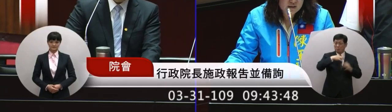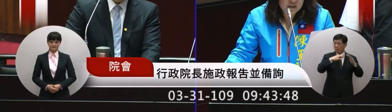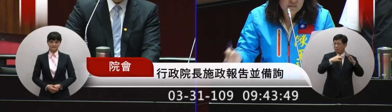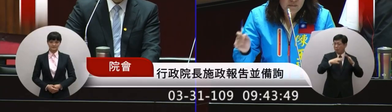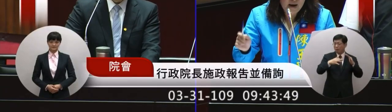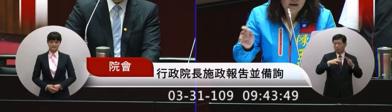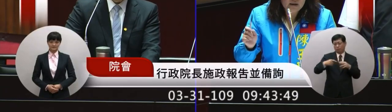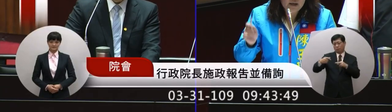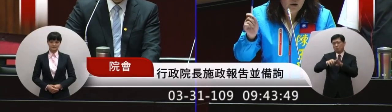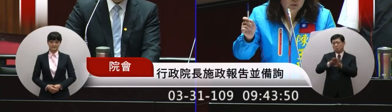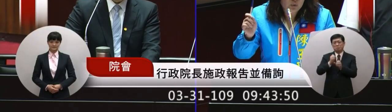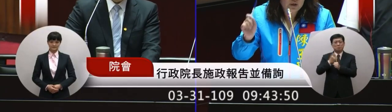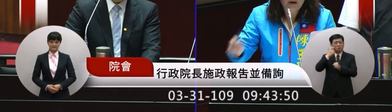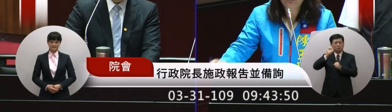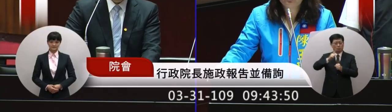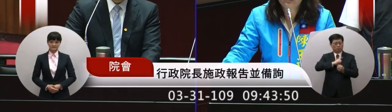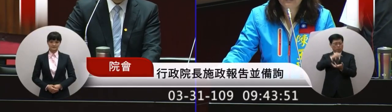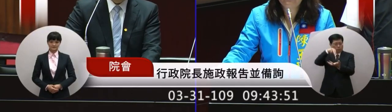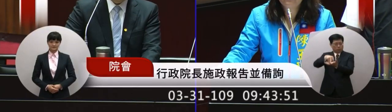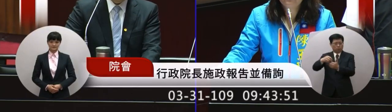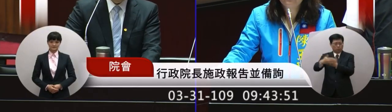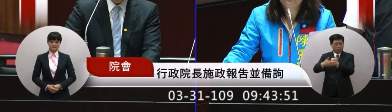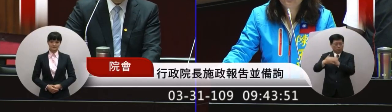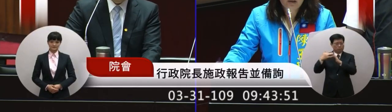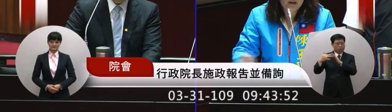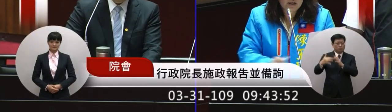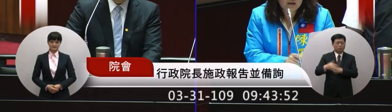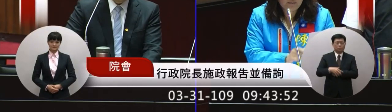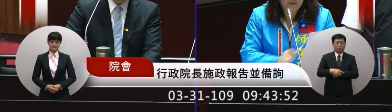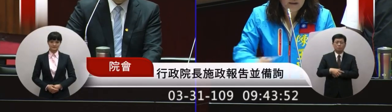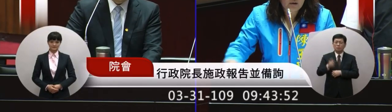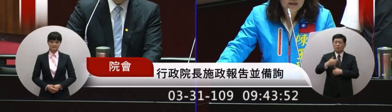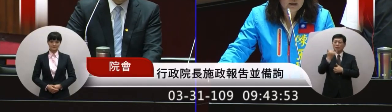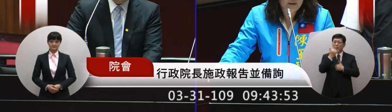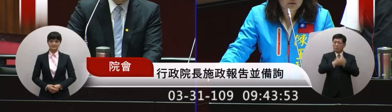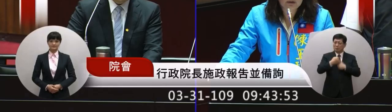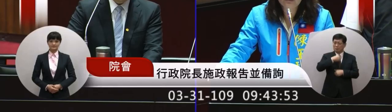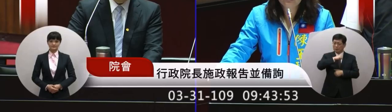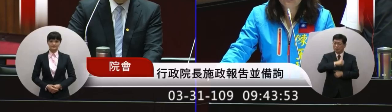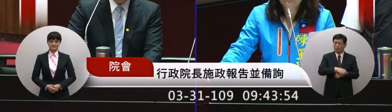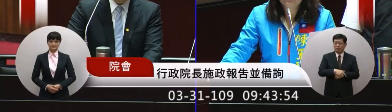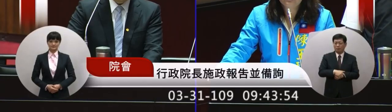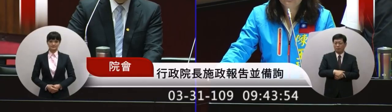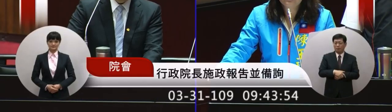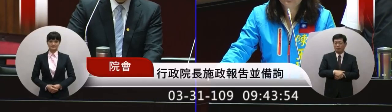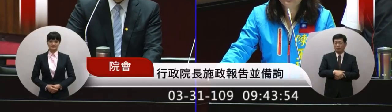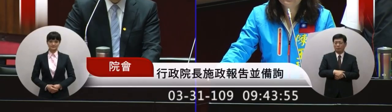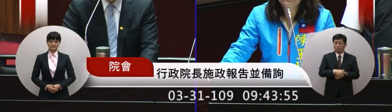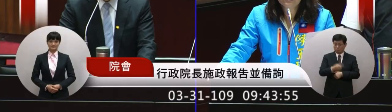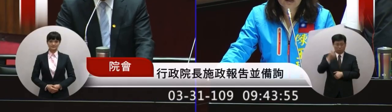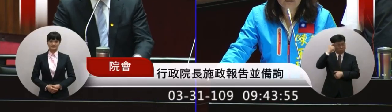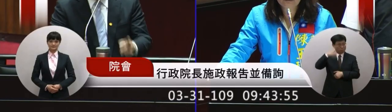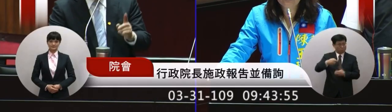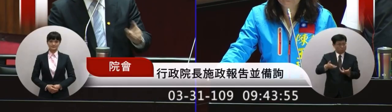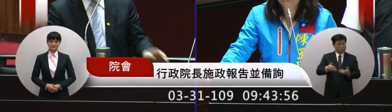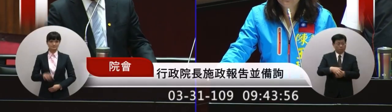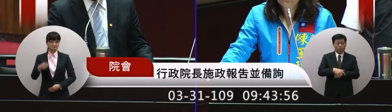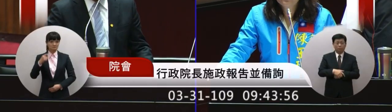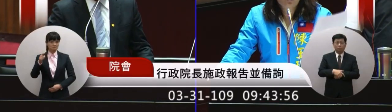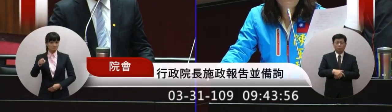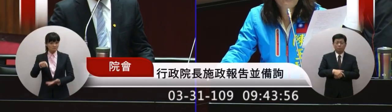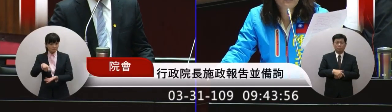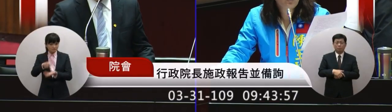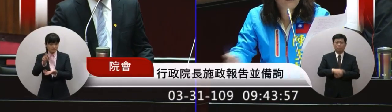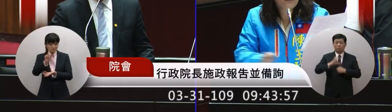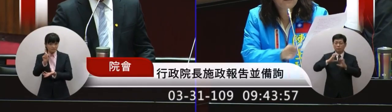候，金马要独立防卫作战，以利本岛战力保存。您对这件事情看法？ 你说这是